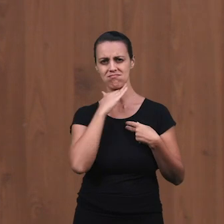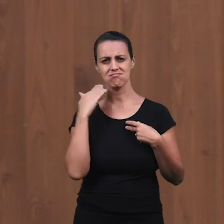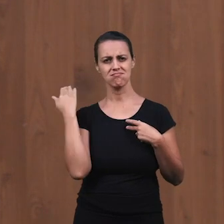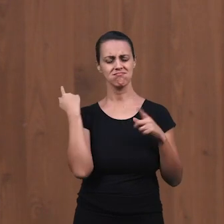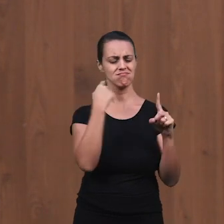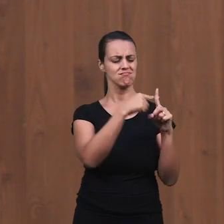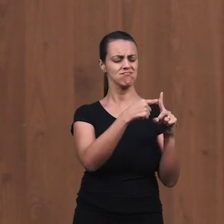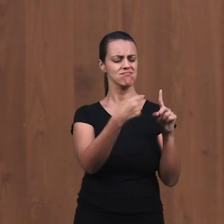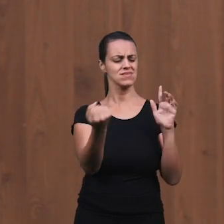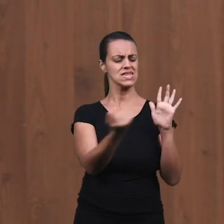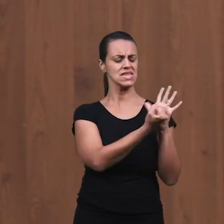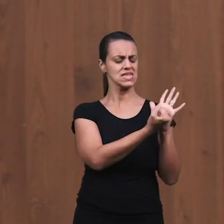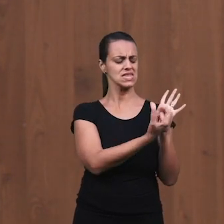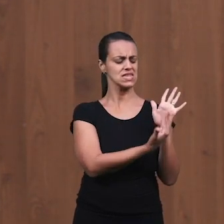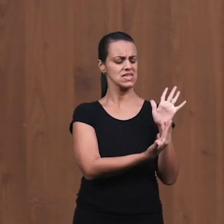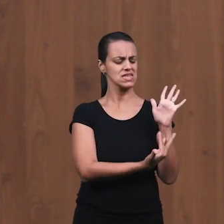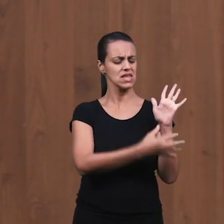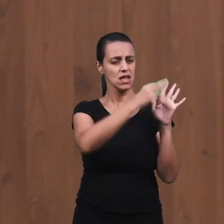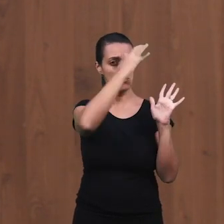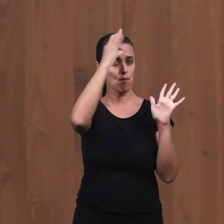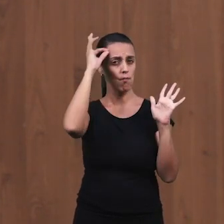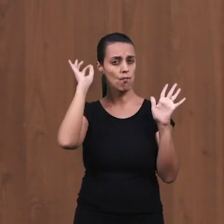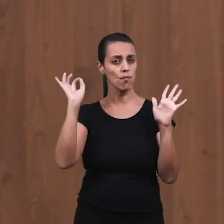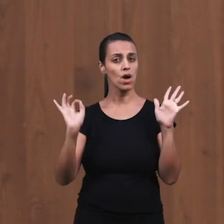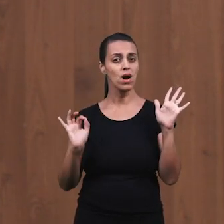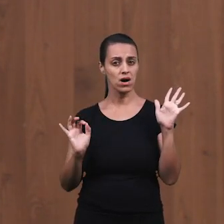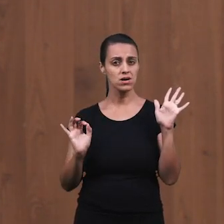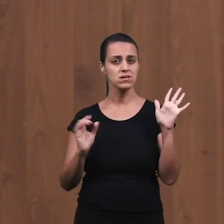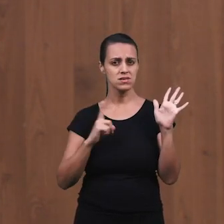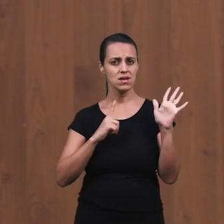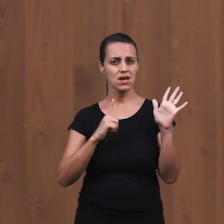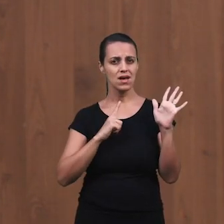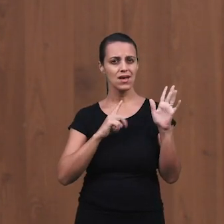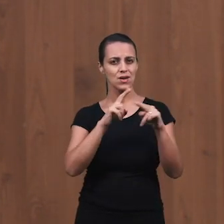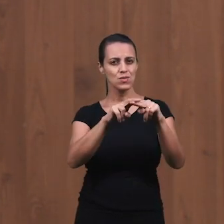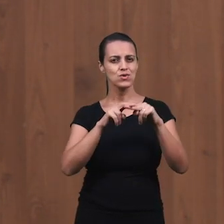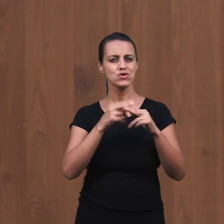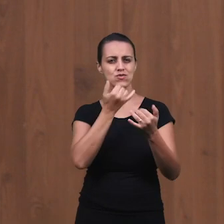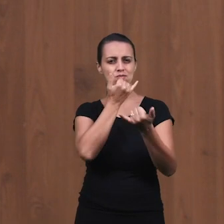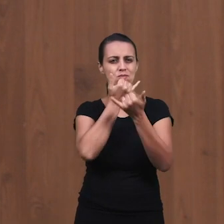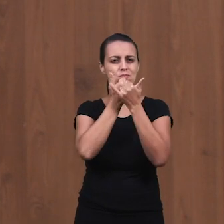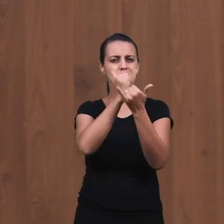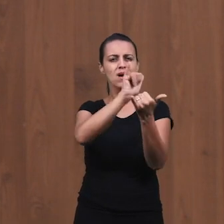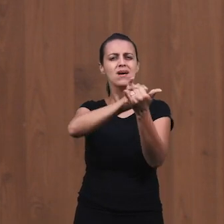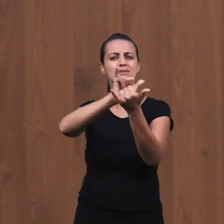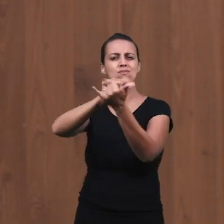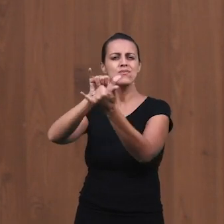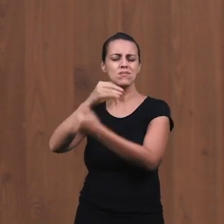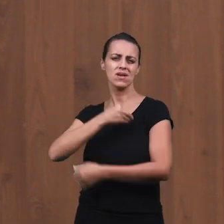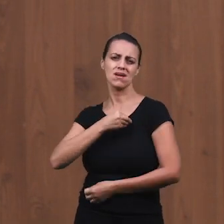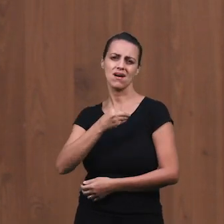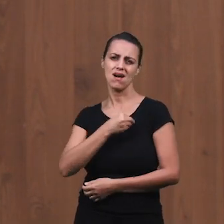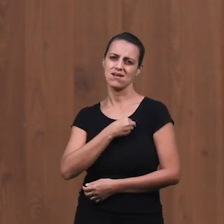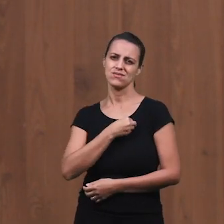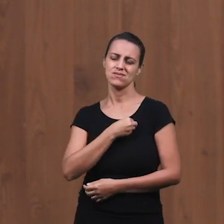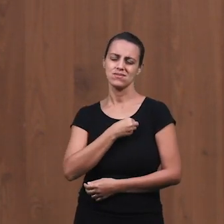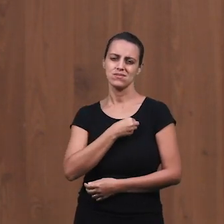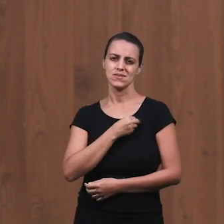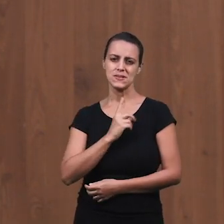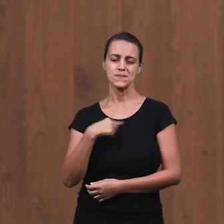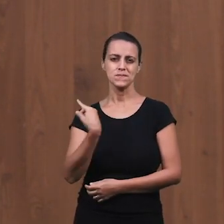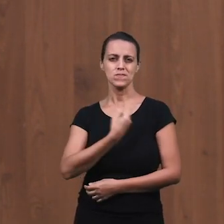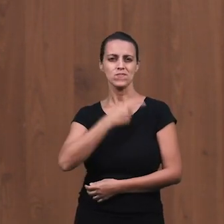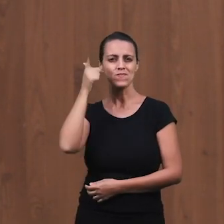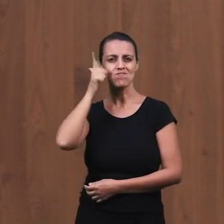mourir, verser son sang innocent, pour de cette manière pardonner nos péchés et